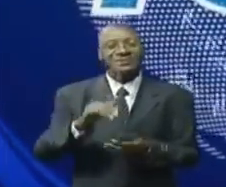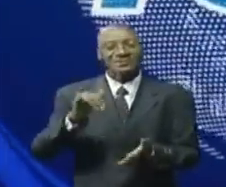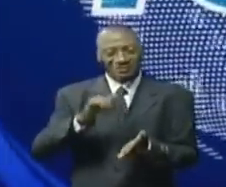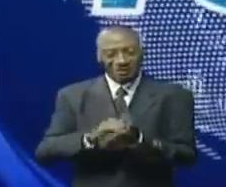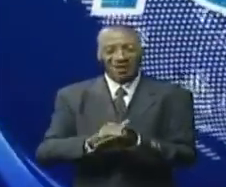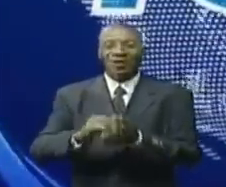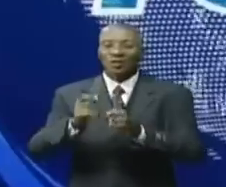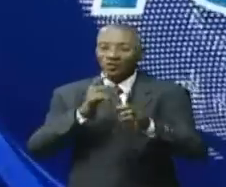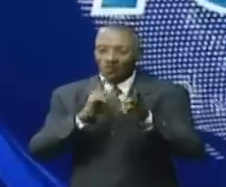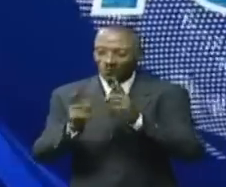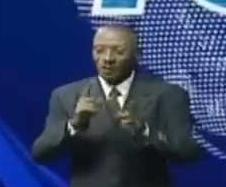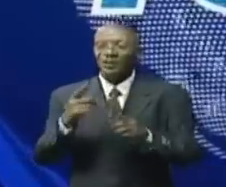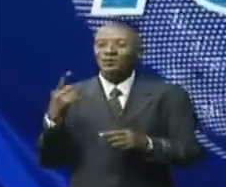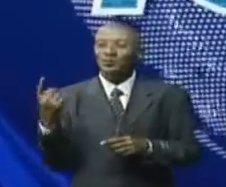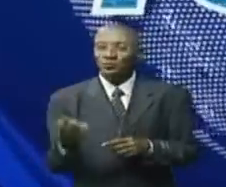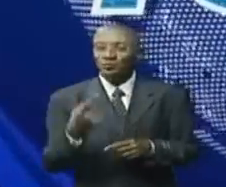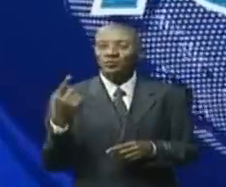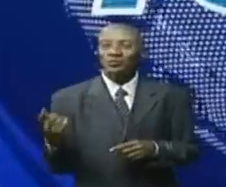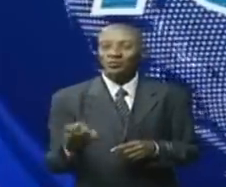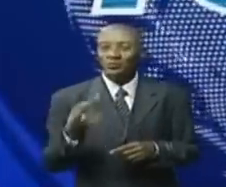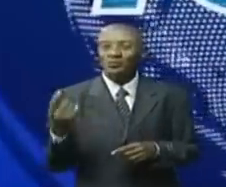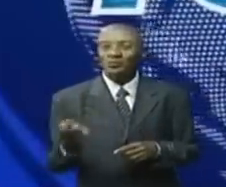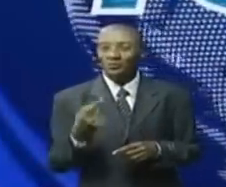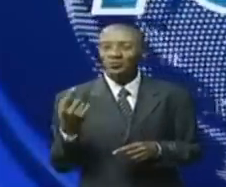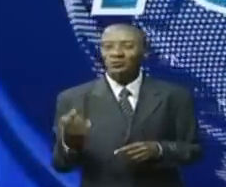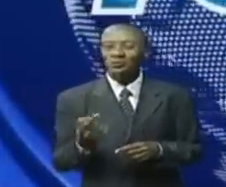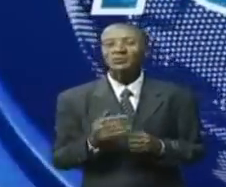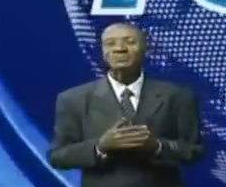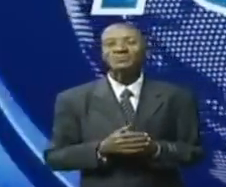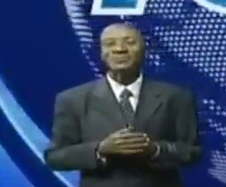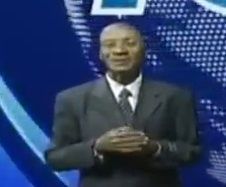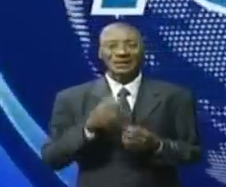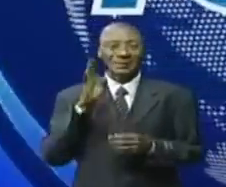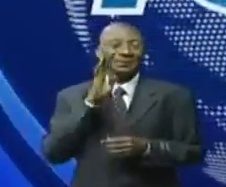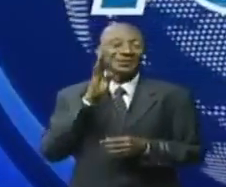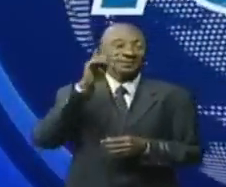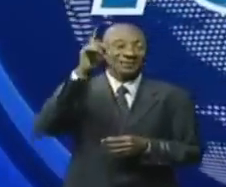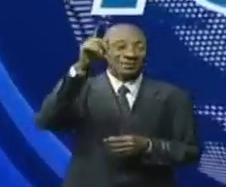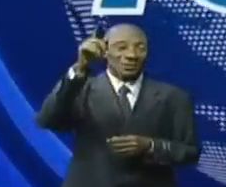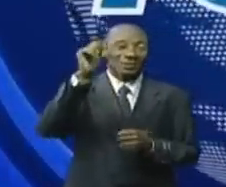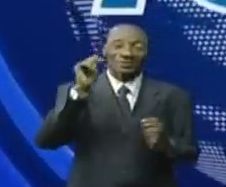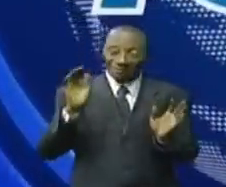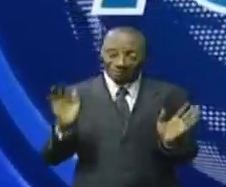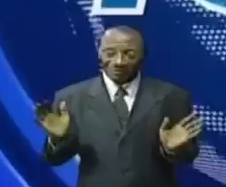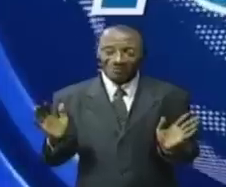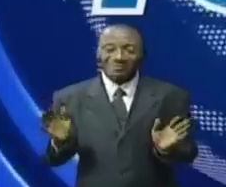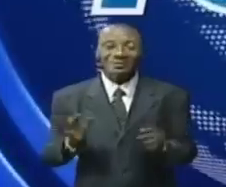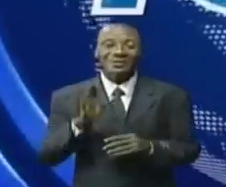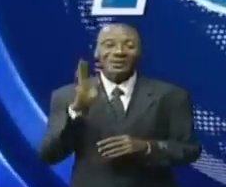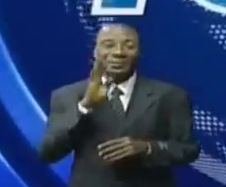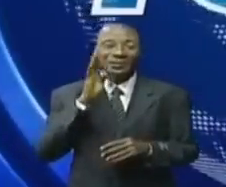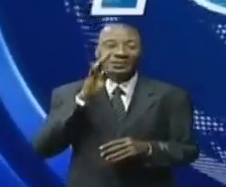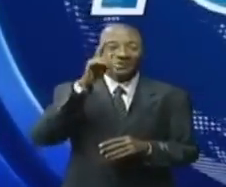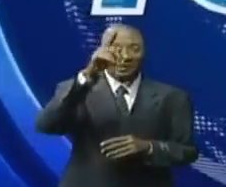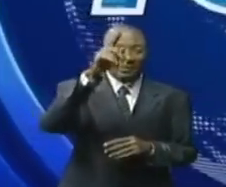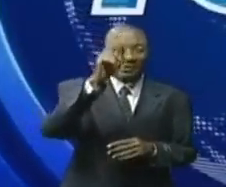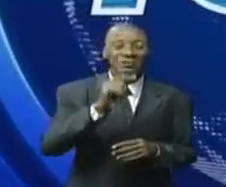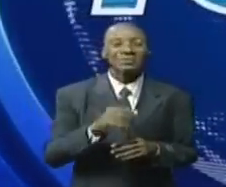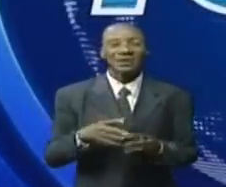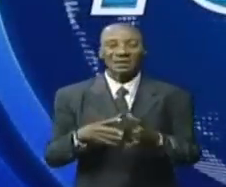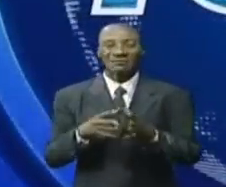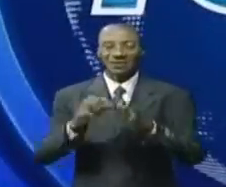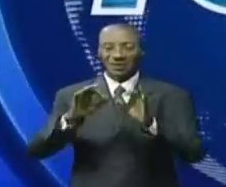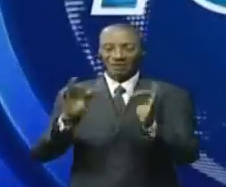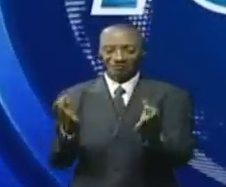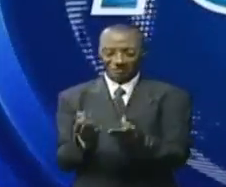Cet acte fait déjà l'objet d'une enquête judiciaire en Belgique. Cela fait suite d'une plainte de la famille du premier ministre